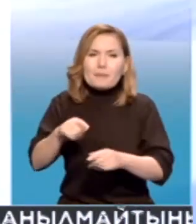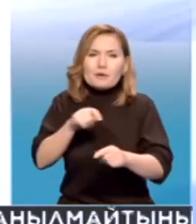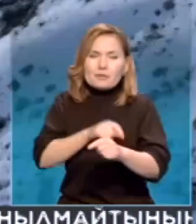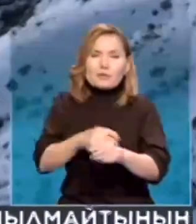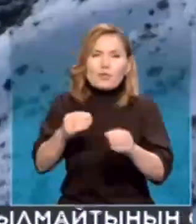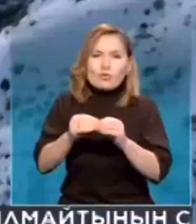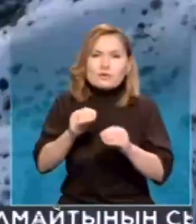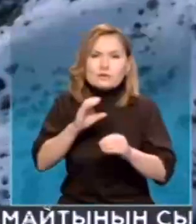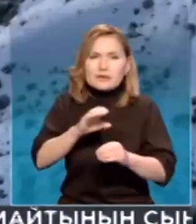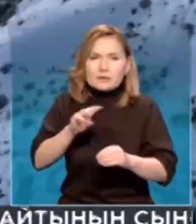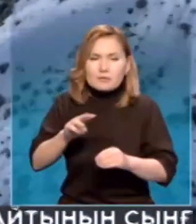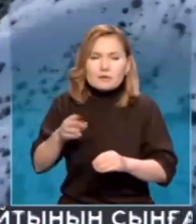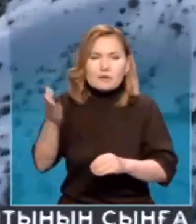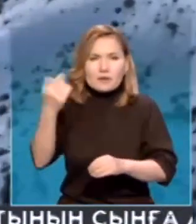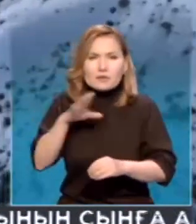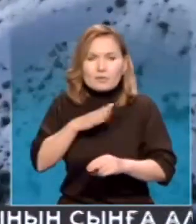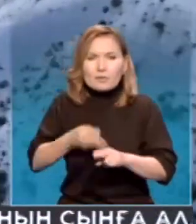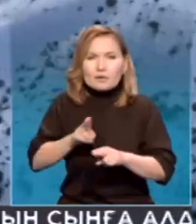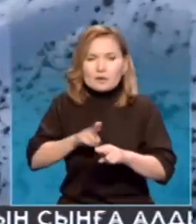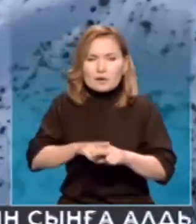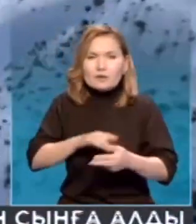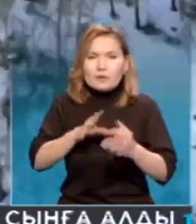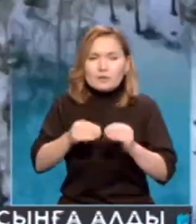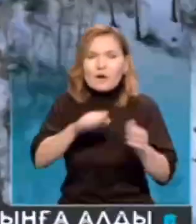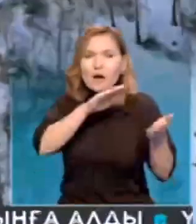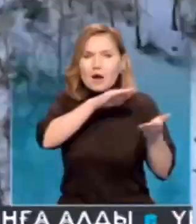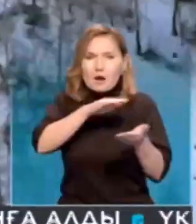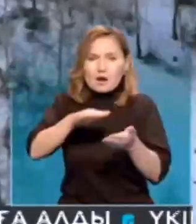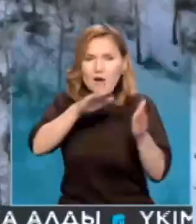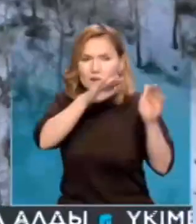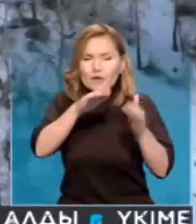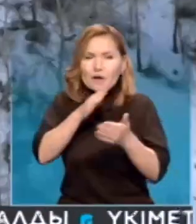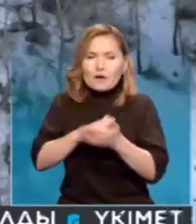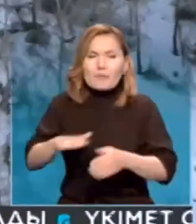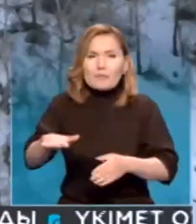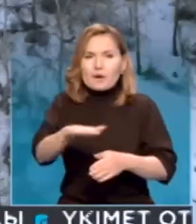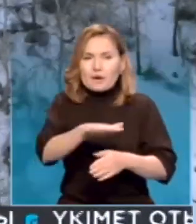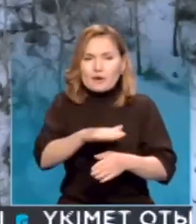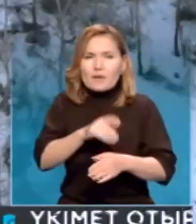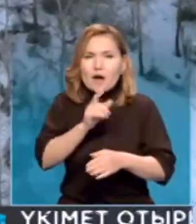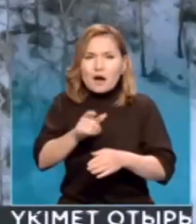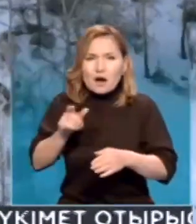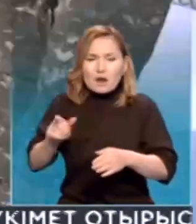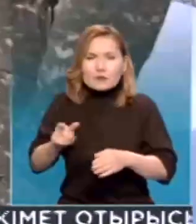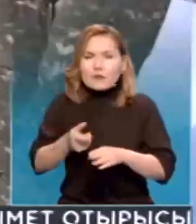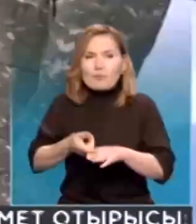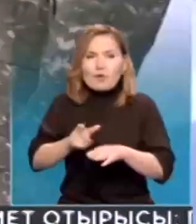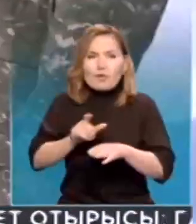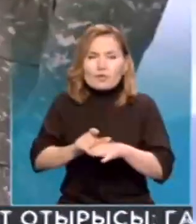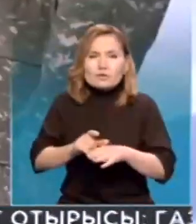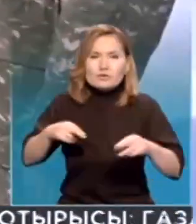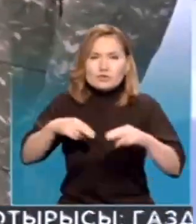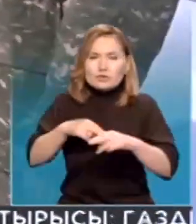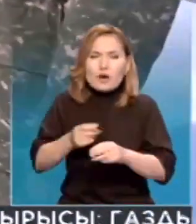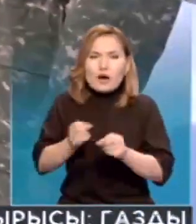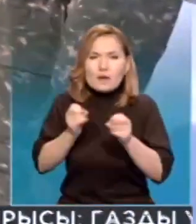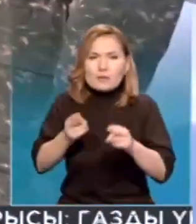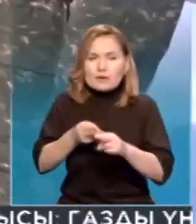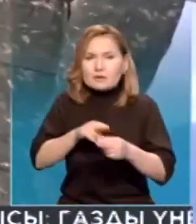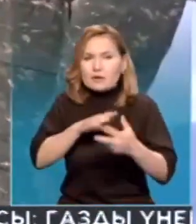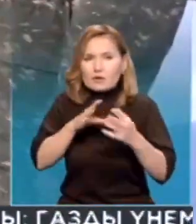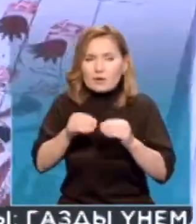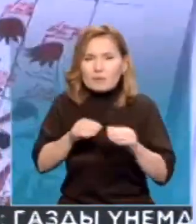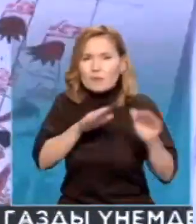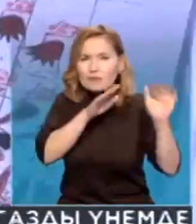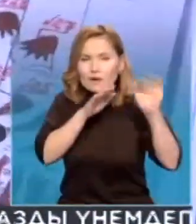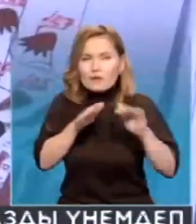болған. Кей жерде қар қалыңдығы 1,5 метрге дейін жетеді. Ең бастысы ол аймақта адам жүрмейді. Қар көшкіні бола қойған жағдайда елді мекендерге қауіп